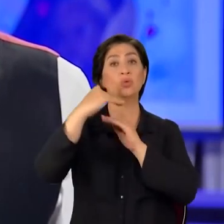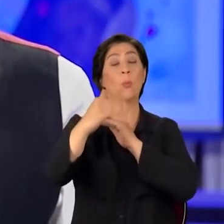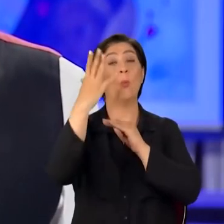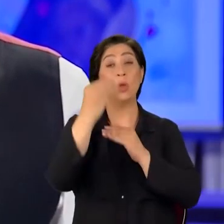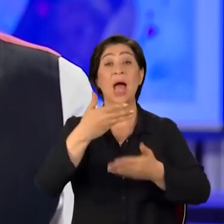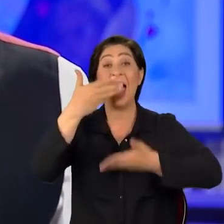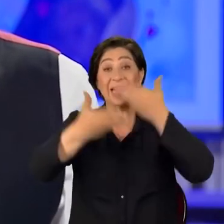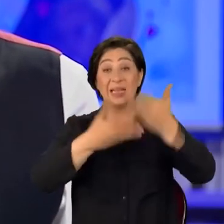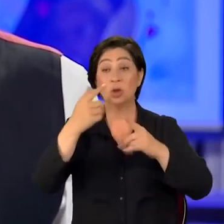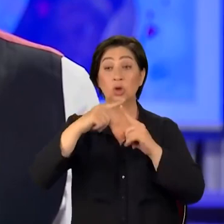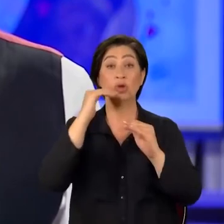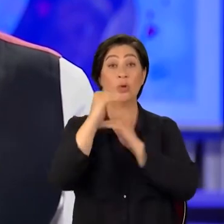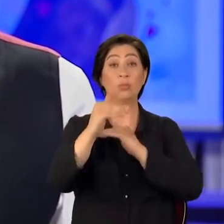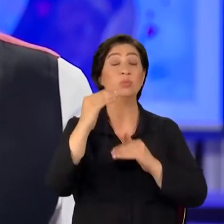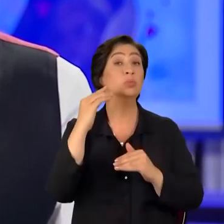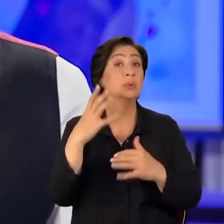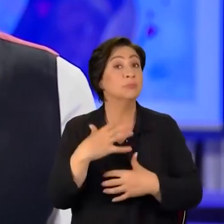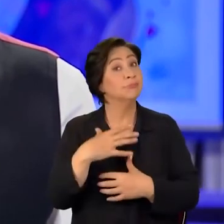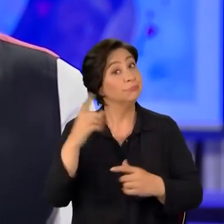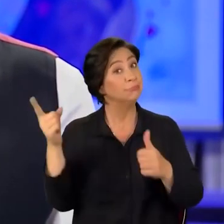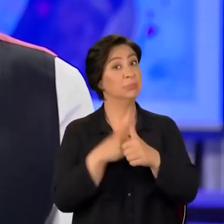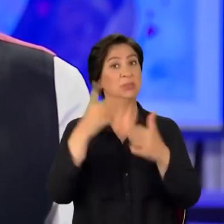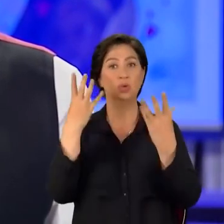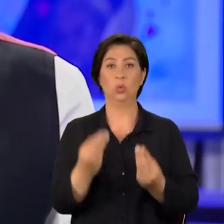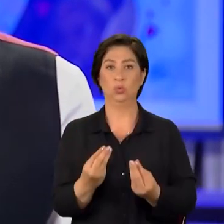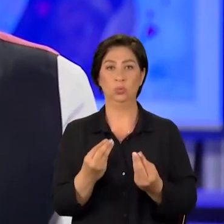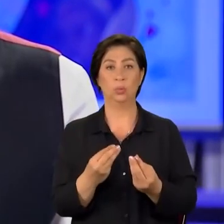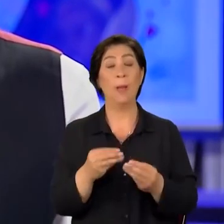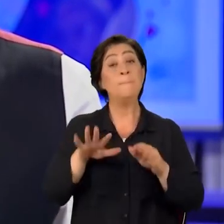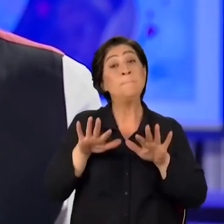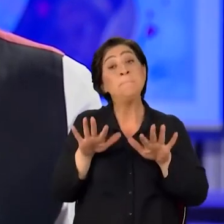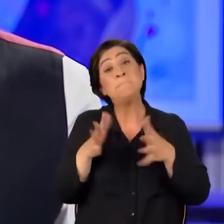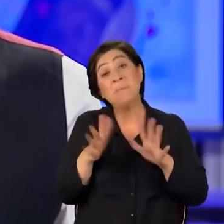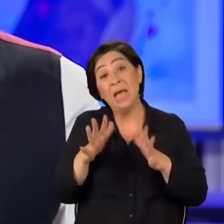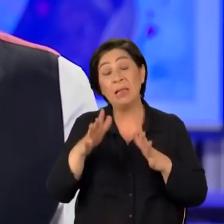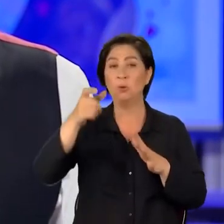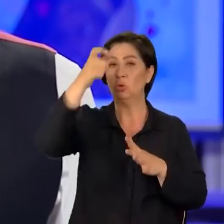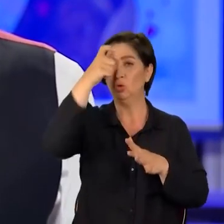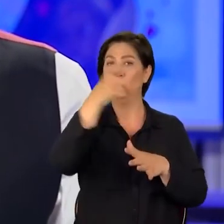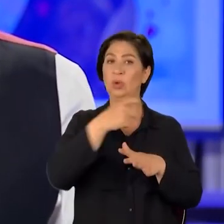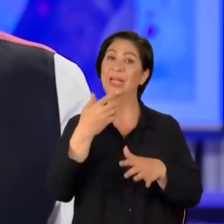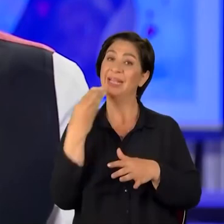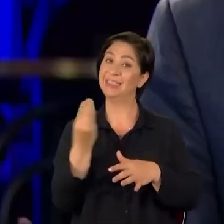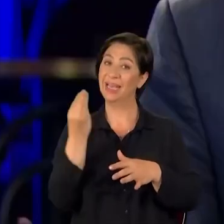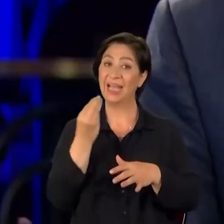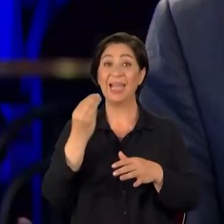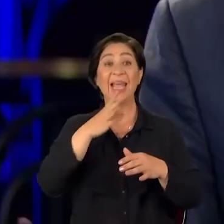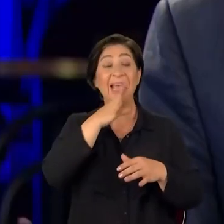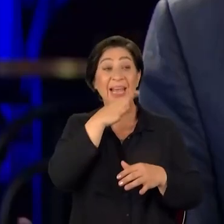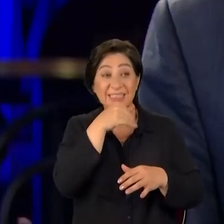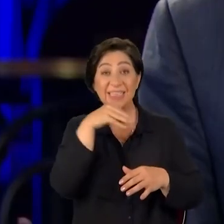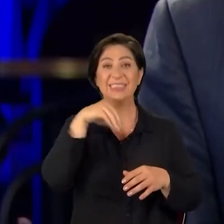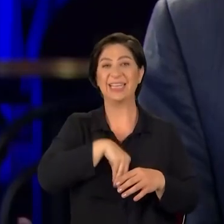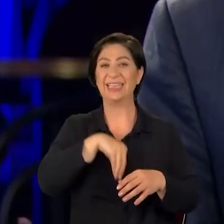ederek toplumsal duyarlılık açısından birinci gelmektedir. Belki de Türkiye gençleri yaşların sandığı